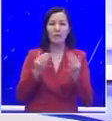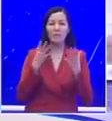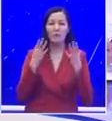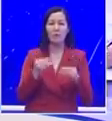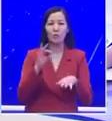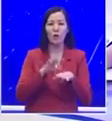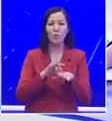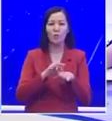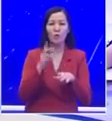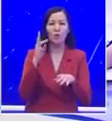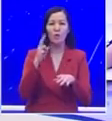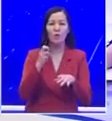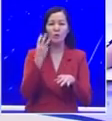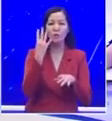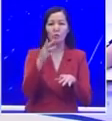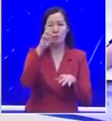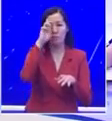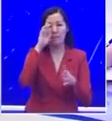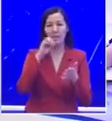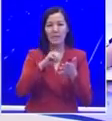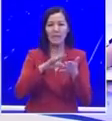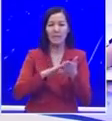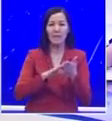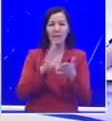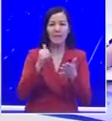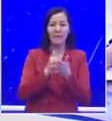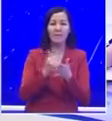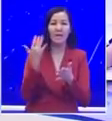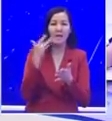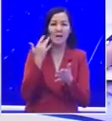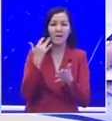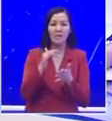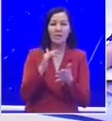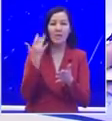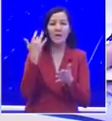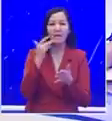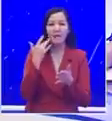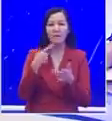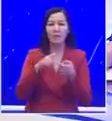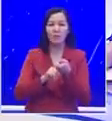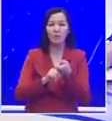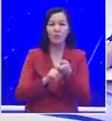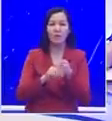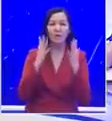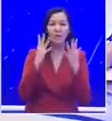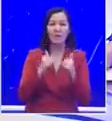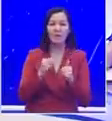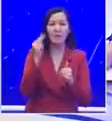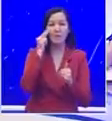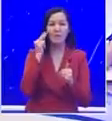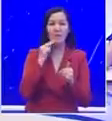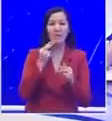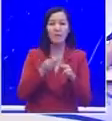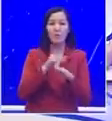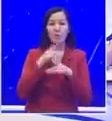күні COVID-19 вирусы 204 елде тіркелген. Негізгісі ақ елі. Құрама Штаттарда коронавирус жұқтырғандар саны Қытайдағыдан